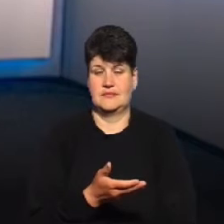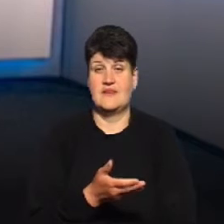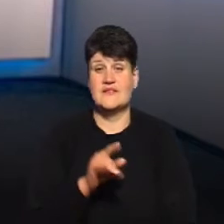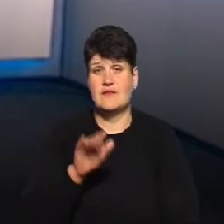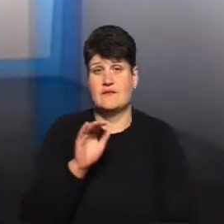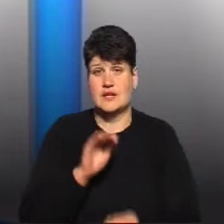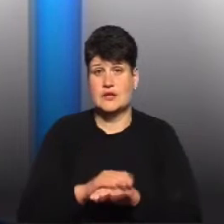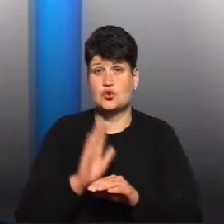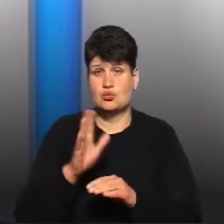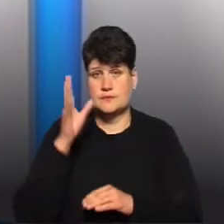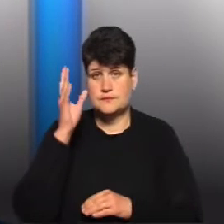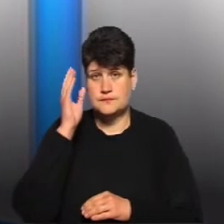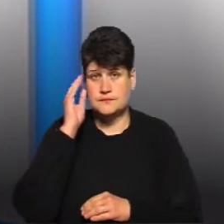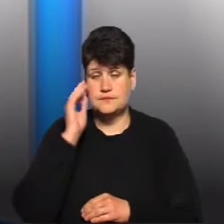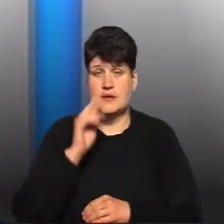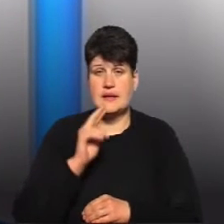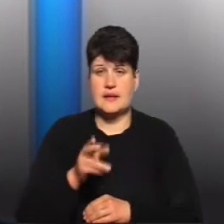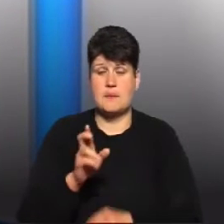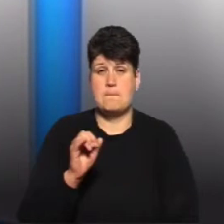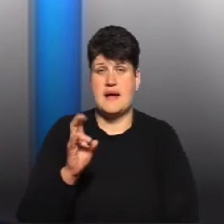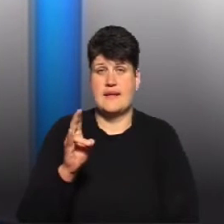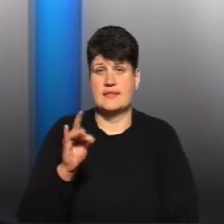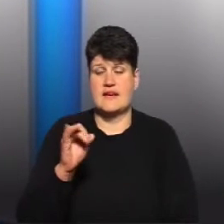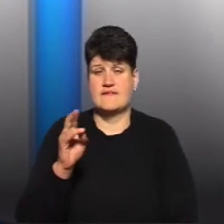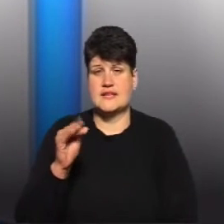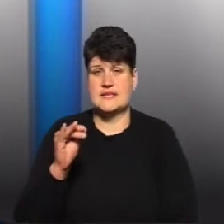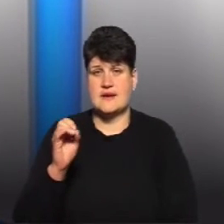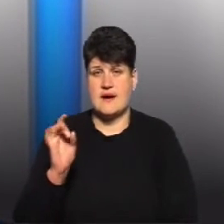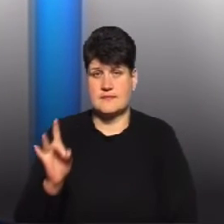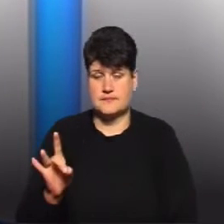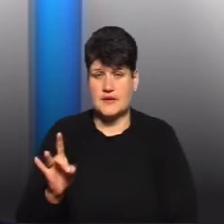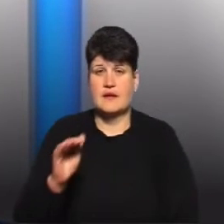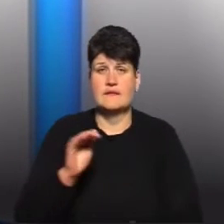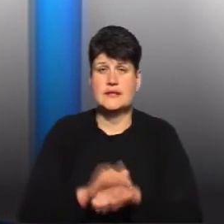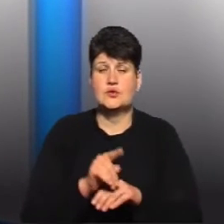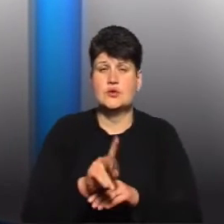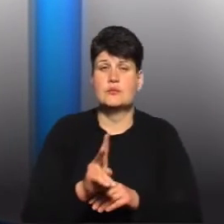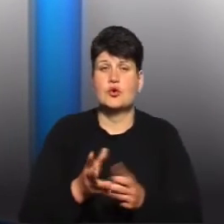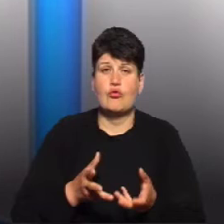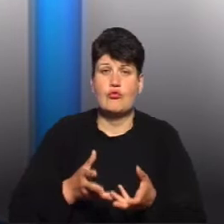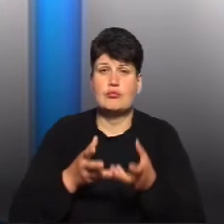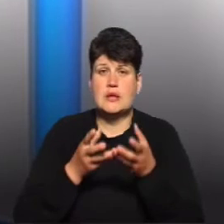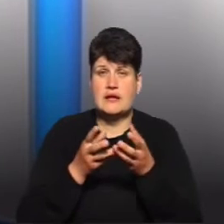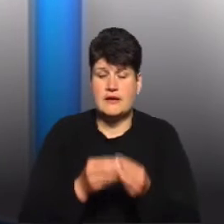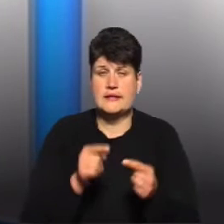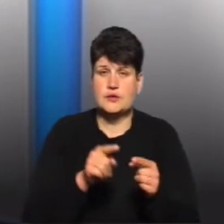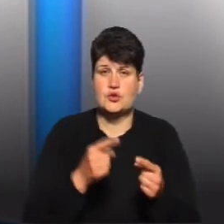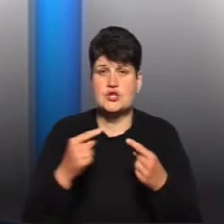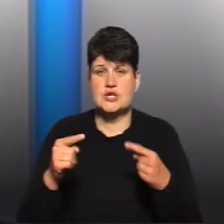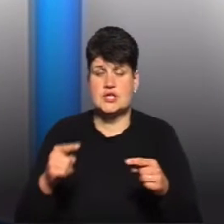вважатися як бенефіціаром, так? Тобто фактично тим, хто впливає на той чи інший засіб масової